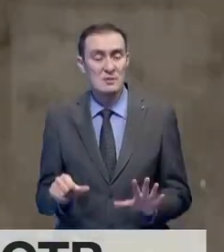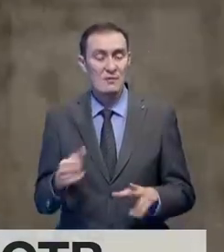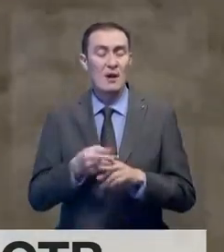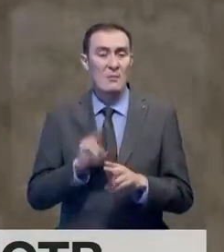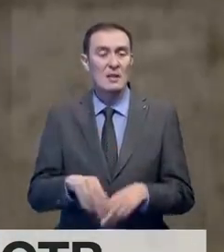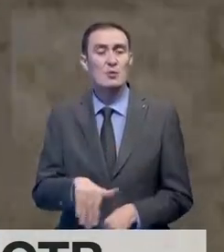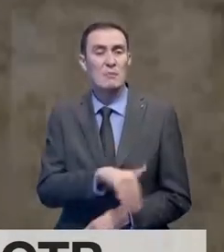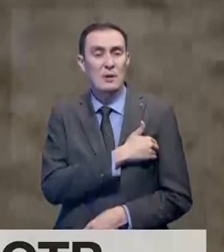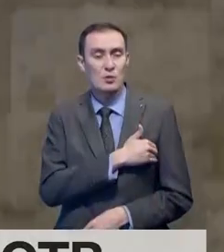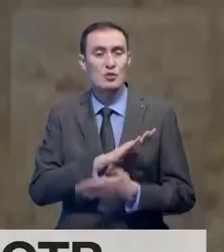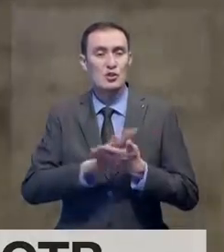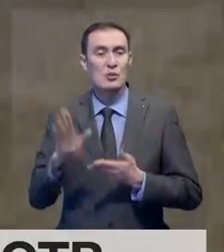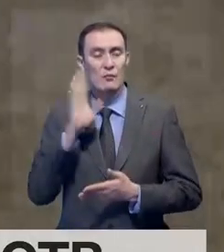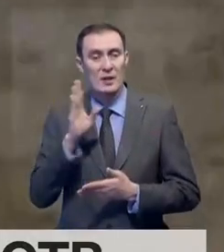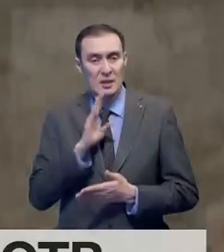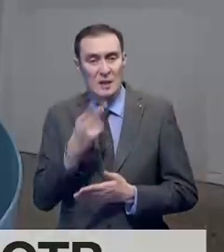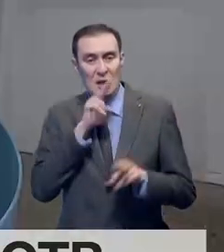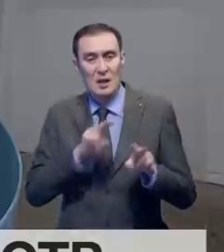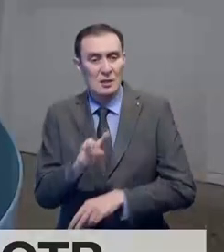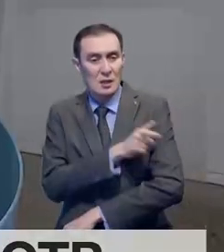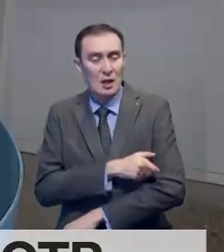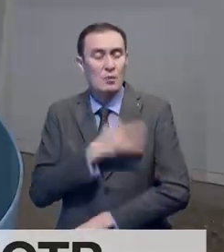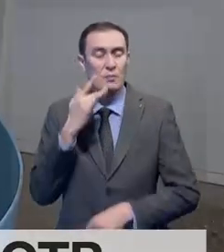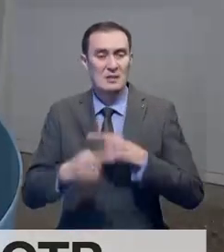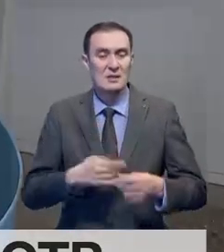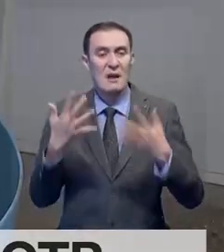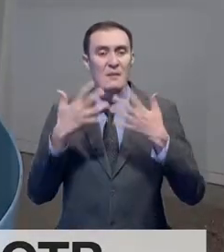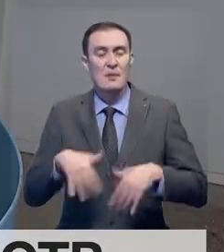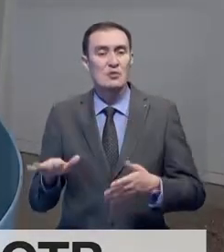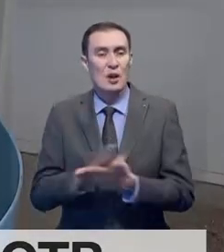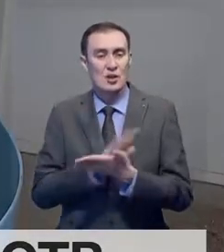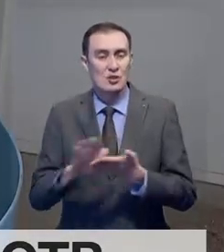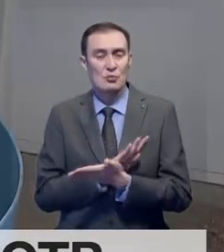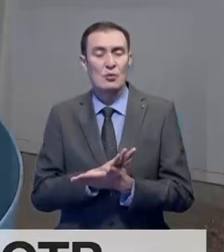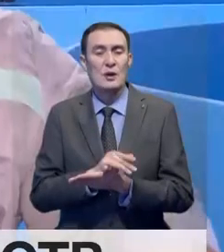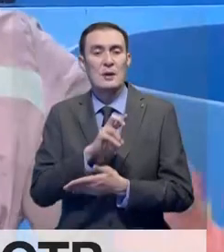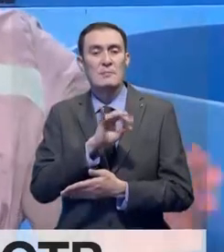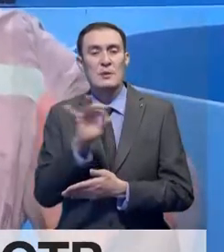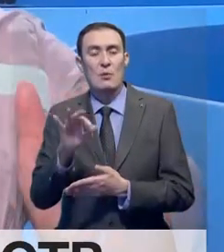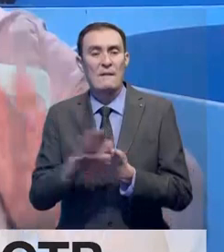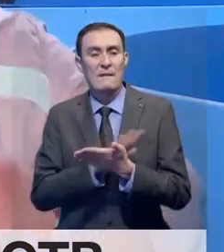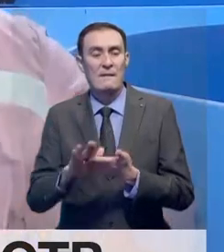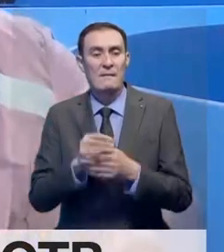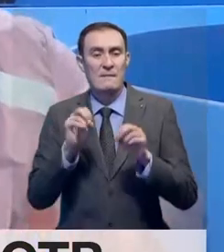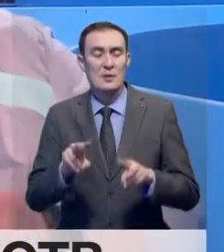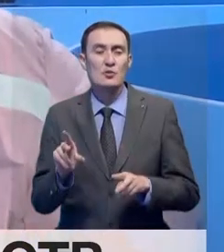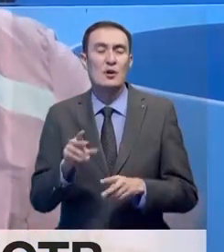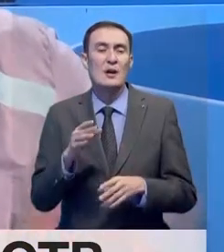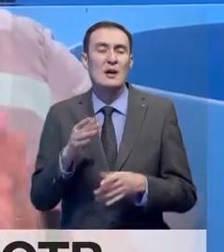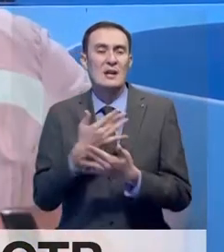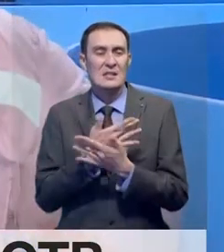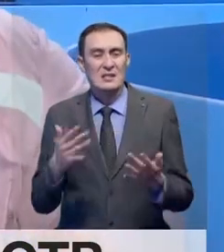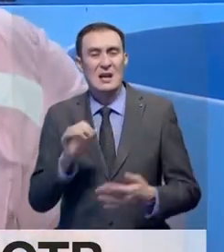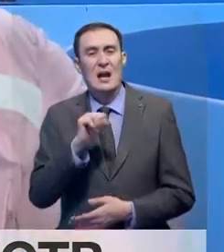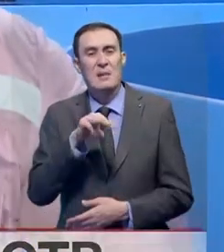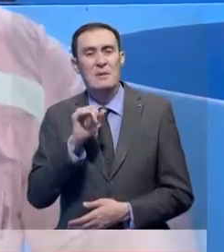Поэтому температуру, чистоту воды контролируют постоянно. Автоматическую очистку проводят биофильтры. Все, что нитриты, нитраты,